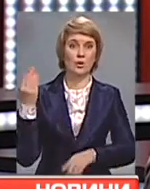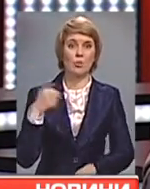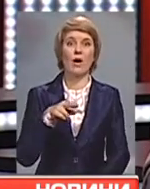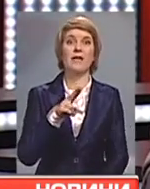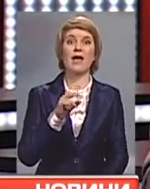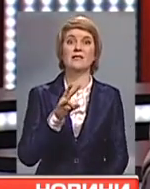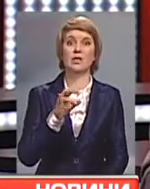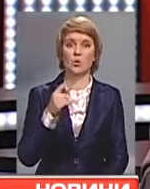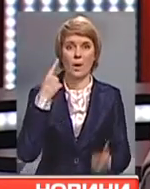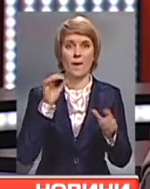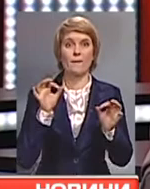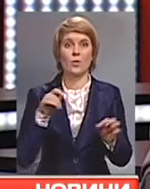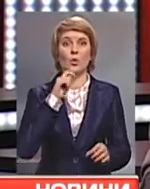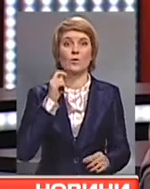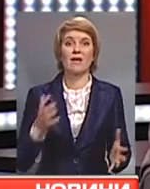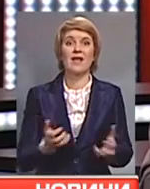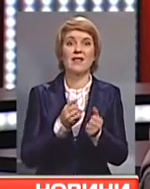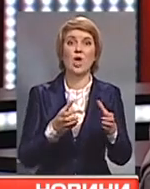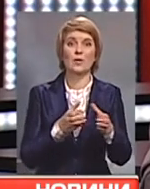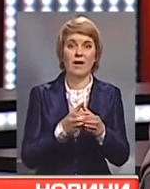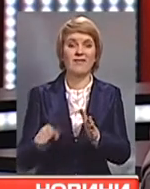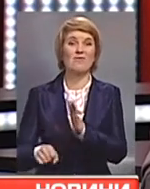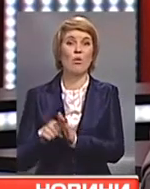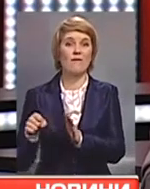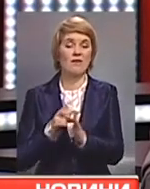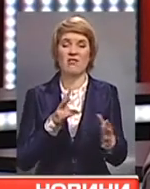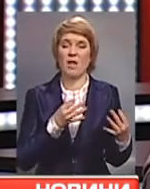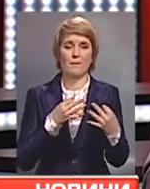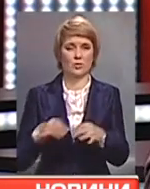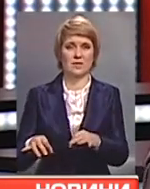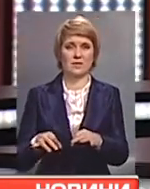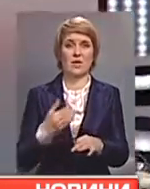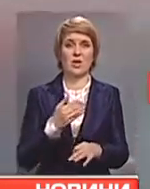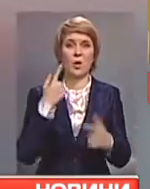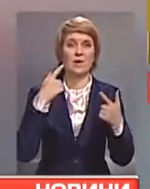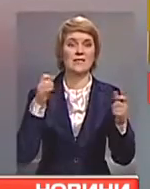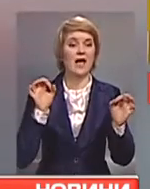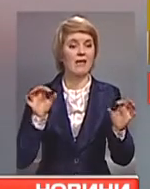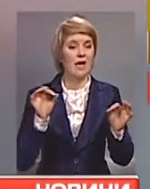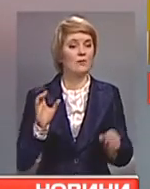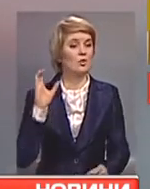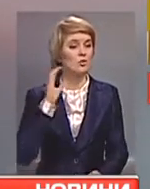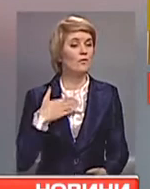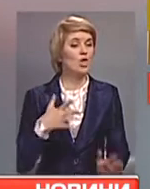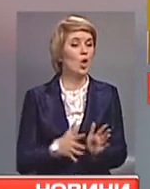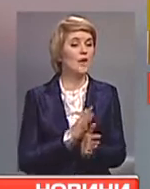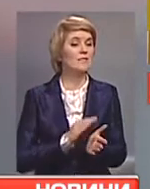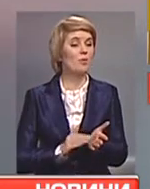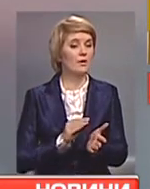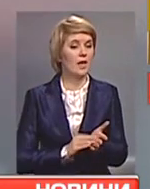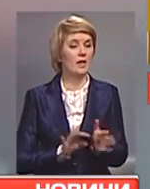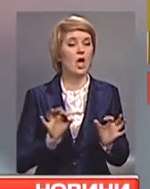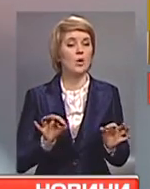Яценюк повідомив українських рятувальників, бойовики не пропустили. Його заяву чула Ірина Виноградова. Іро, розкажи